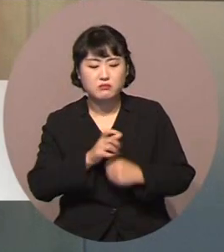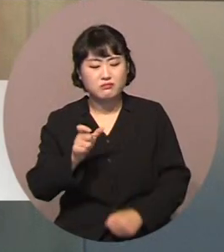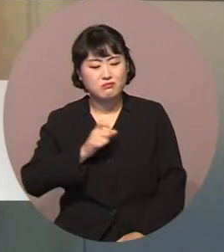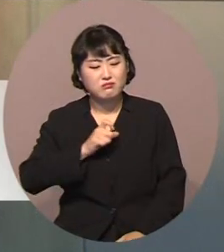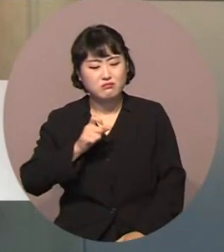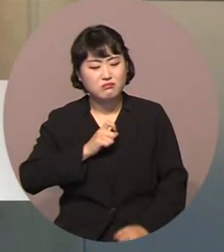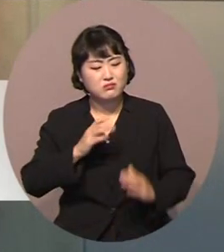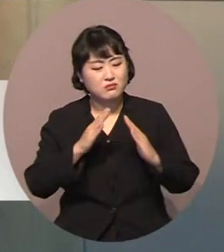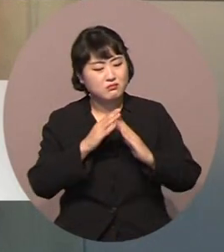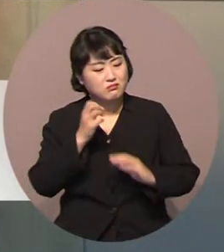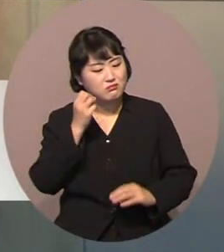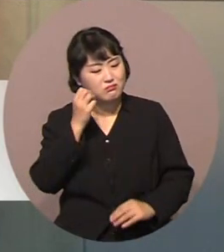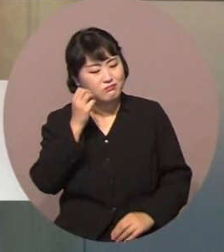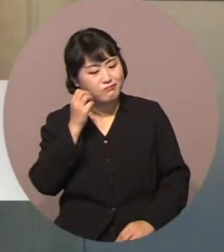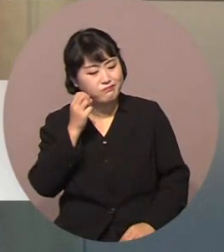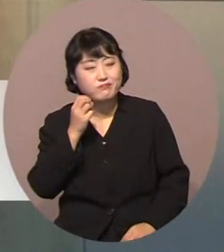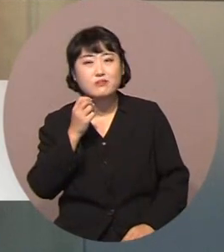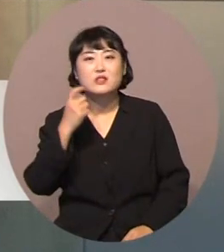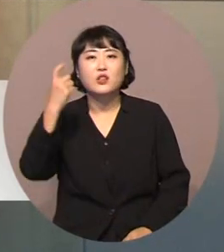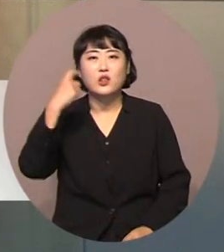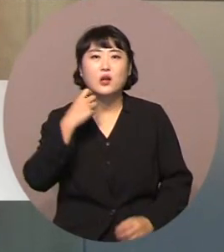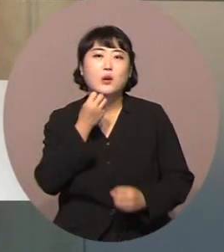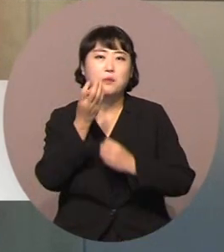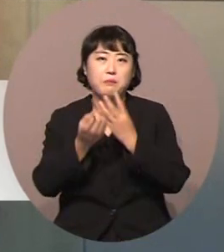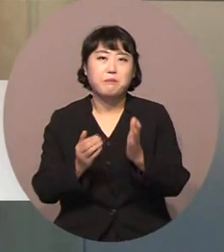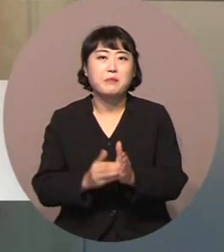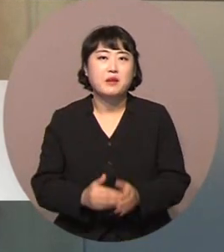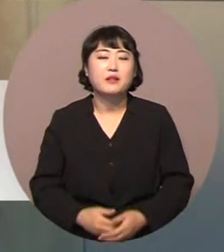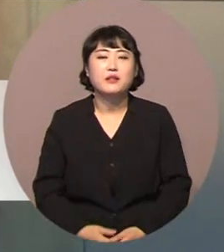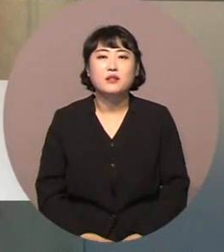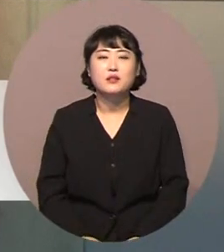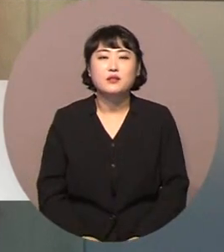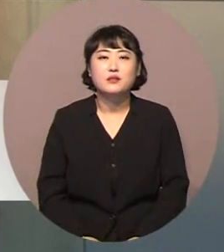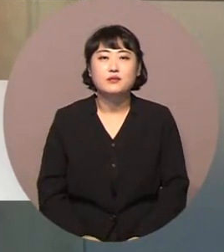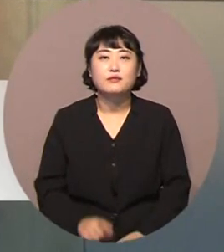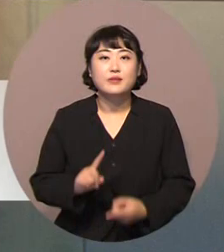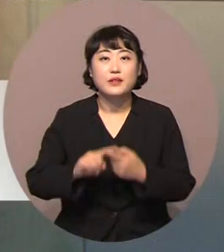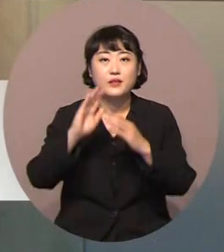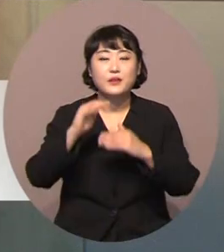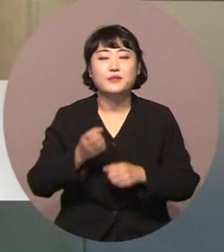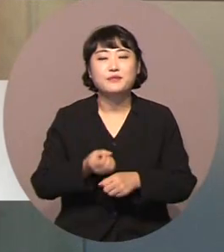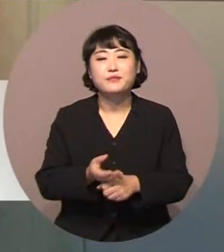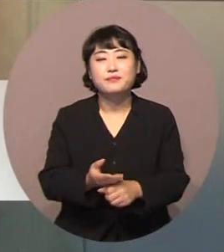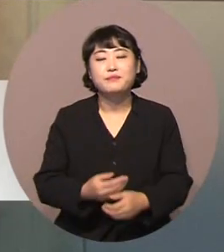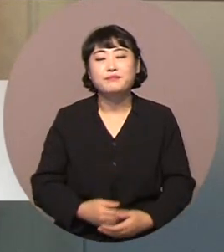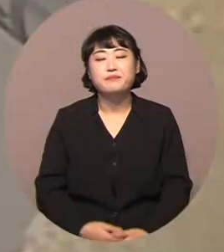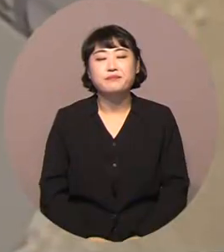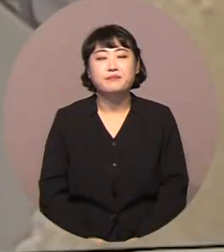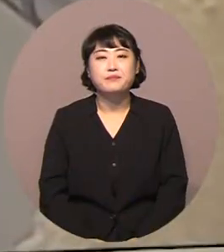집안에서 이상한 낌새를 느꼈다고 말 말했습니다 김성국 기자가